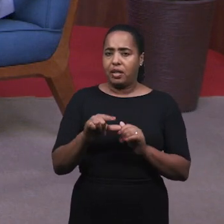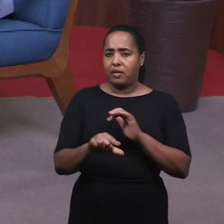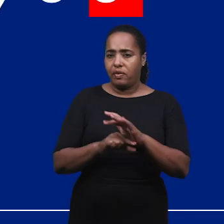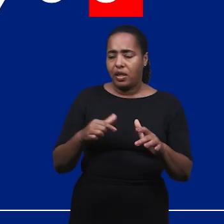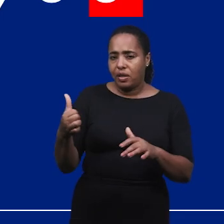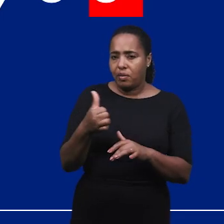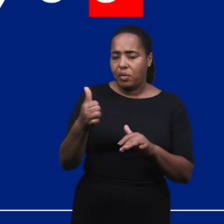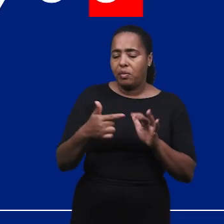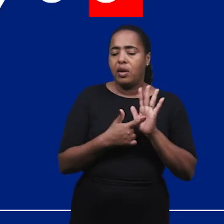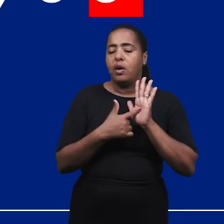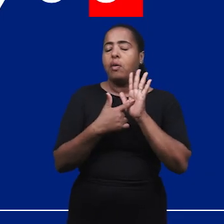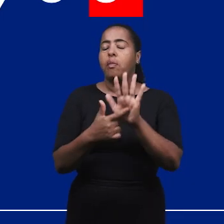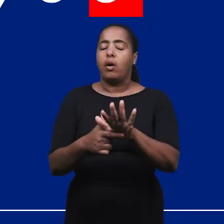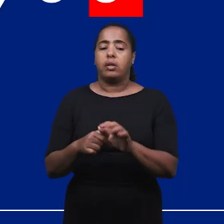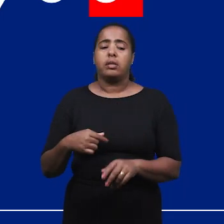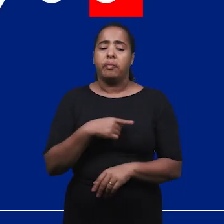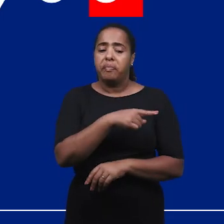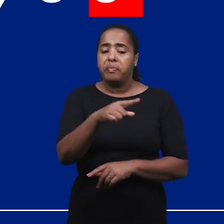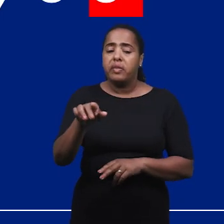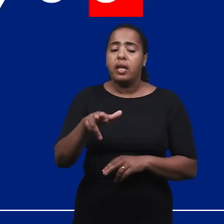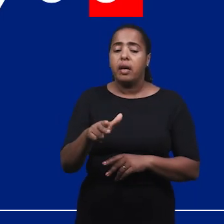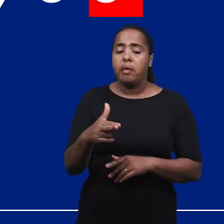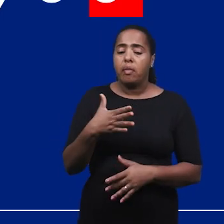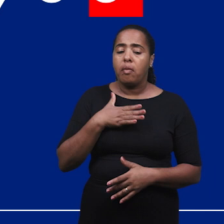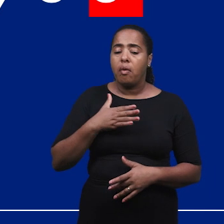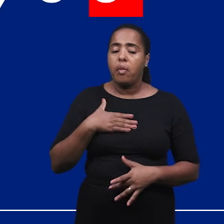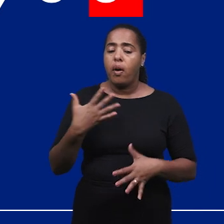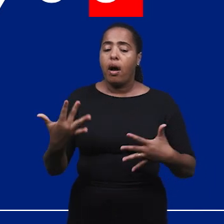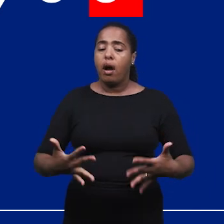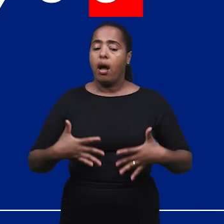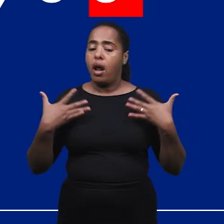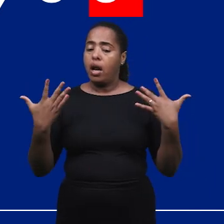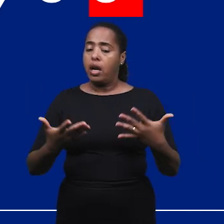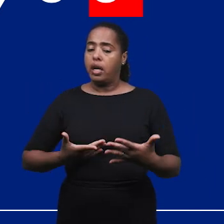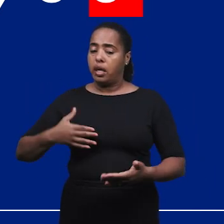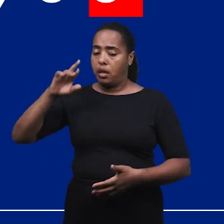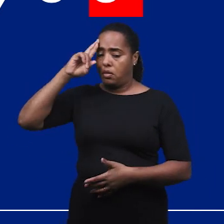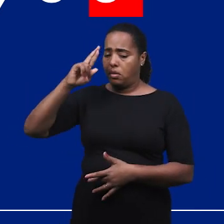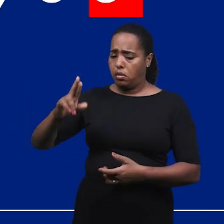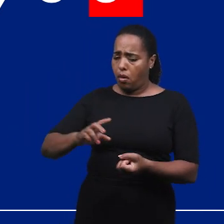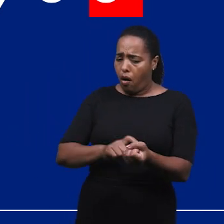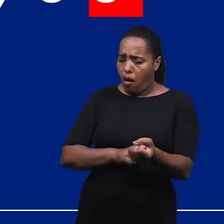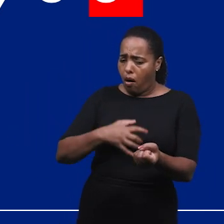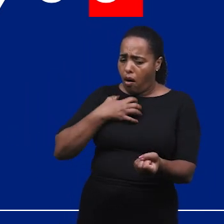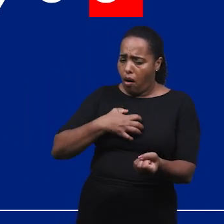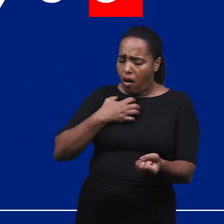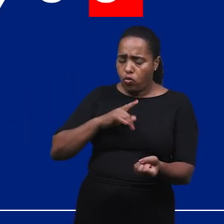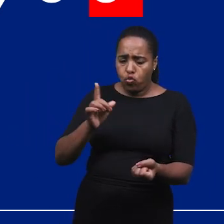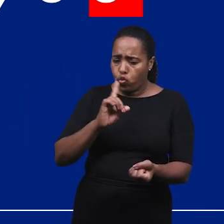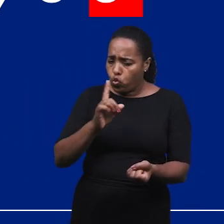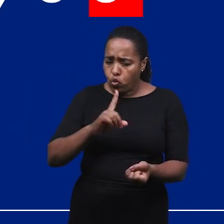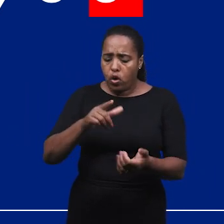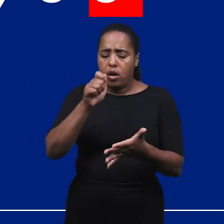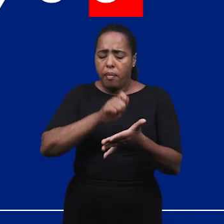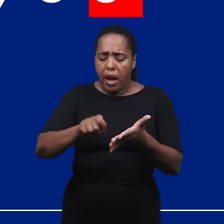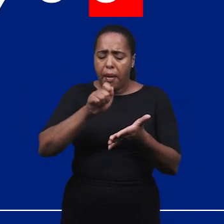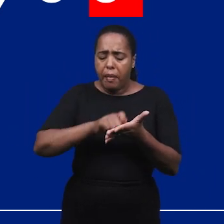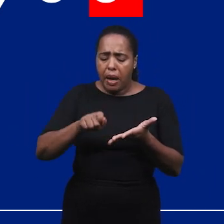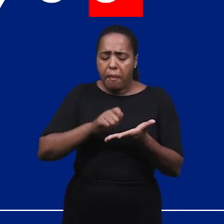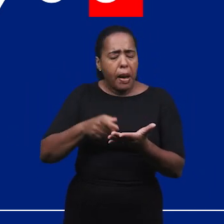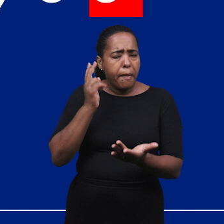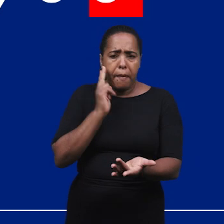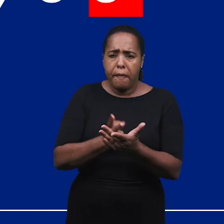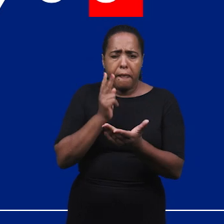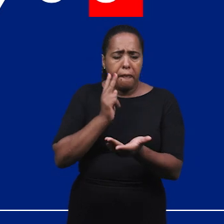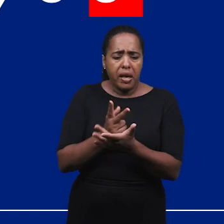3, verset 1. Il y reste, mes frères, que vous vous réjouissez dans le Seigneur. Je ne me dérange pas de vous écrire les